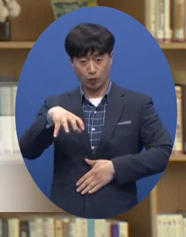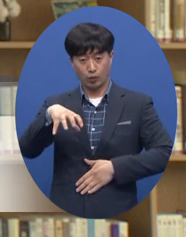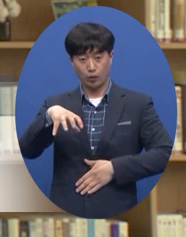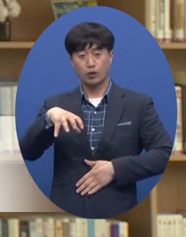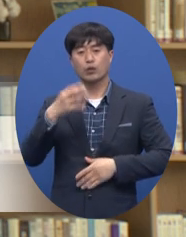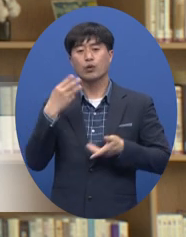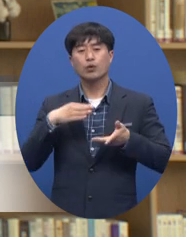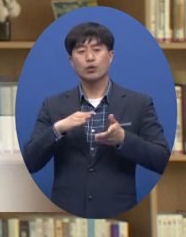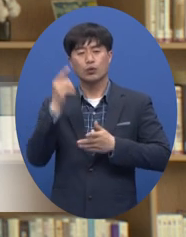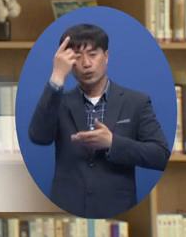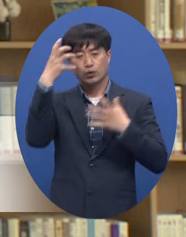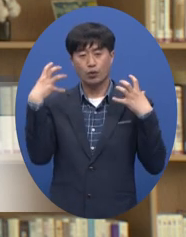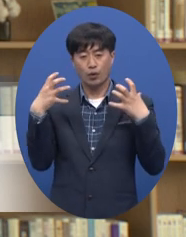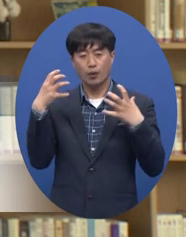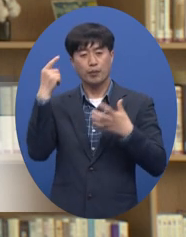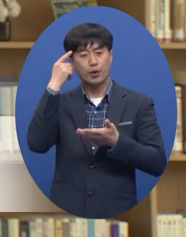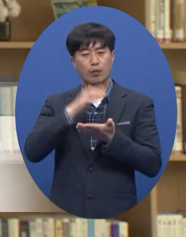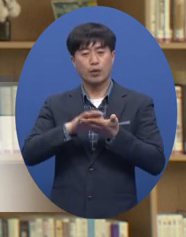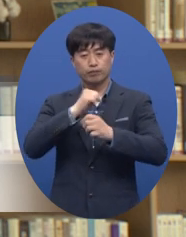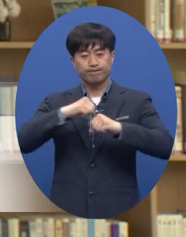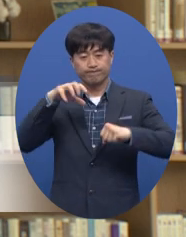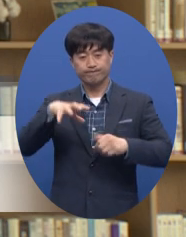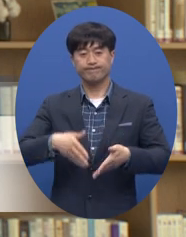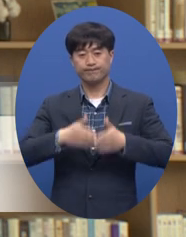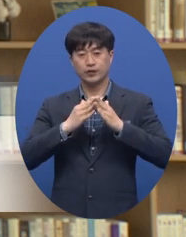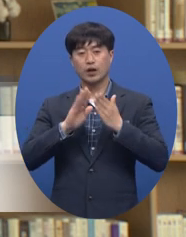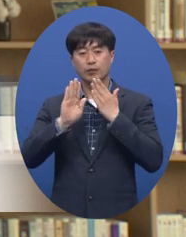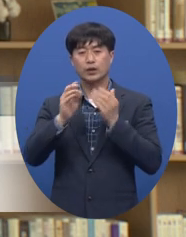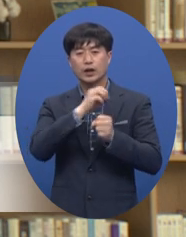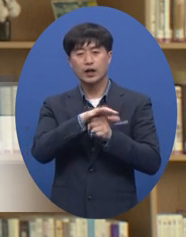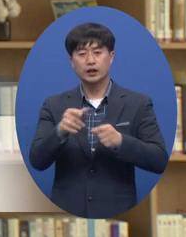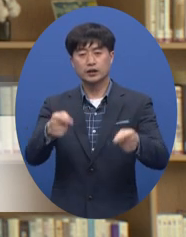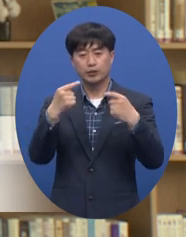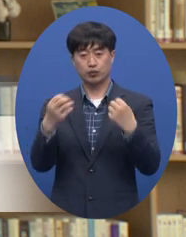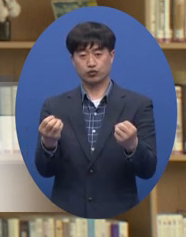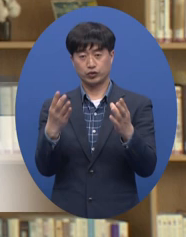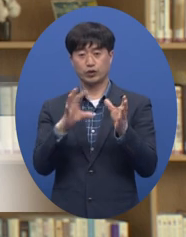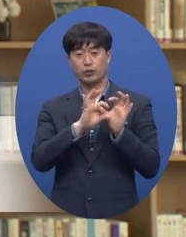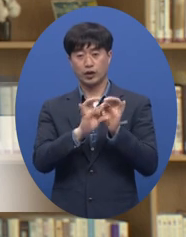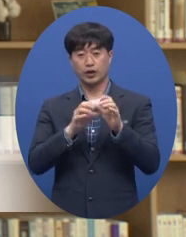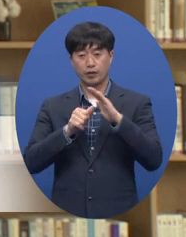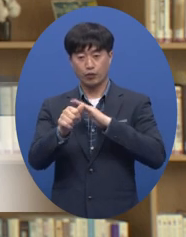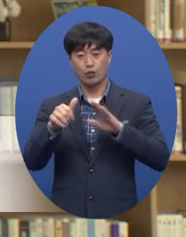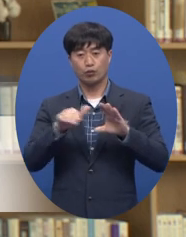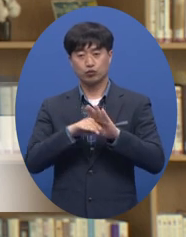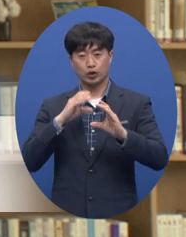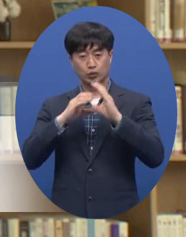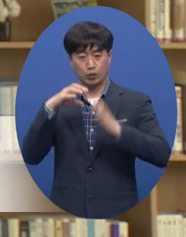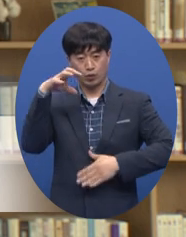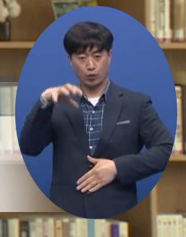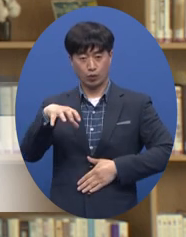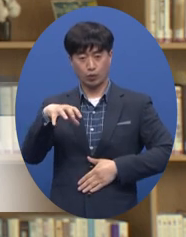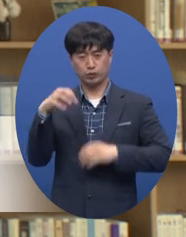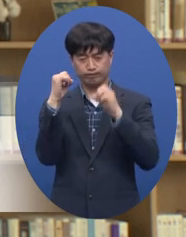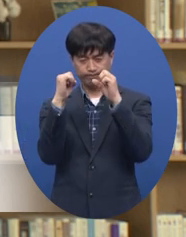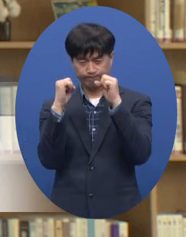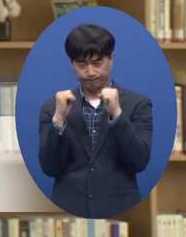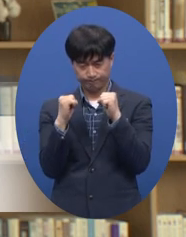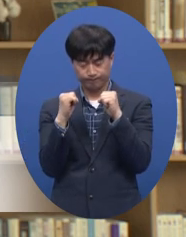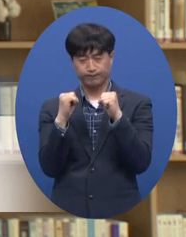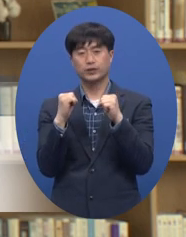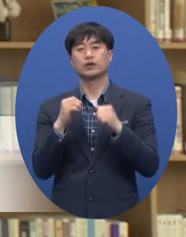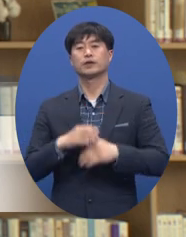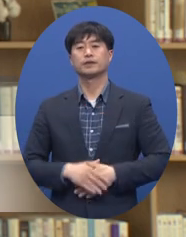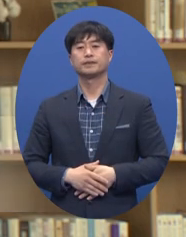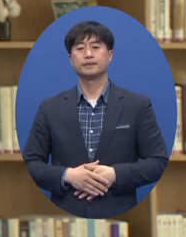장으로 경기도청 평화광장을 조성하였으며 앞으로도 다양한 참여 행사를 통해 대표적인 문화 소통 공간으로